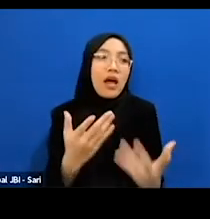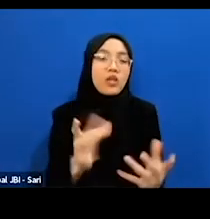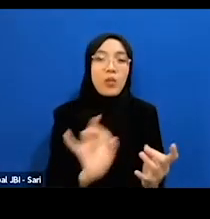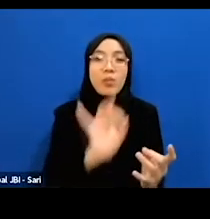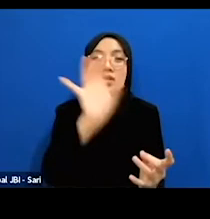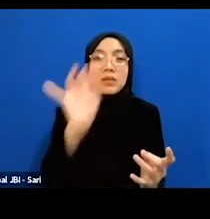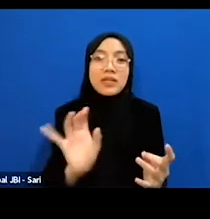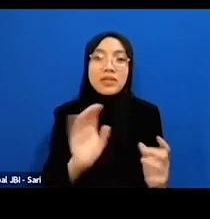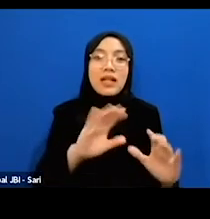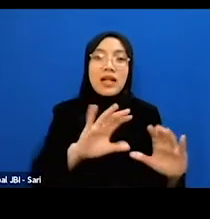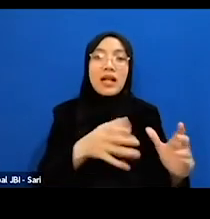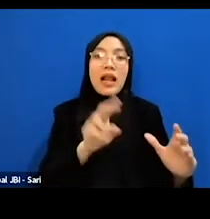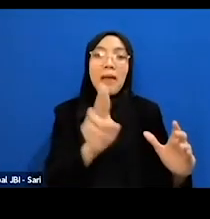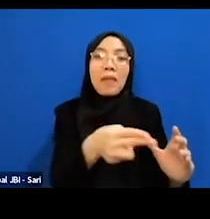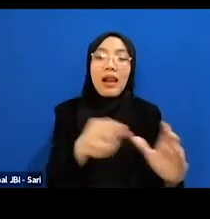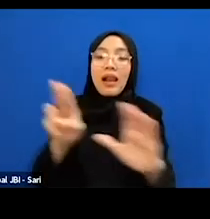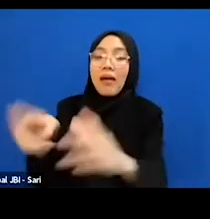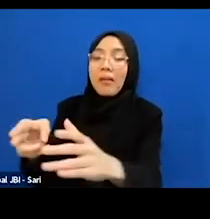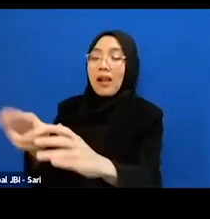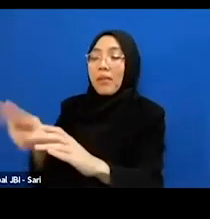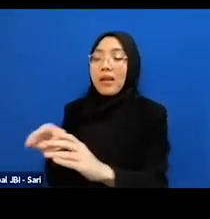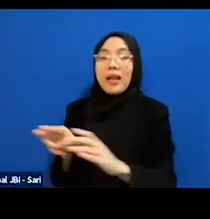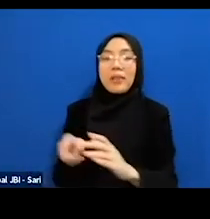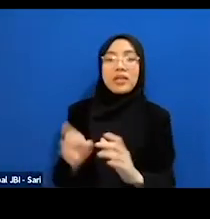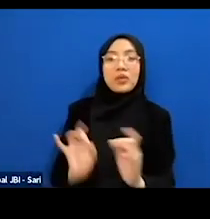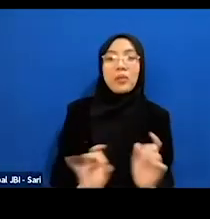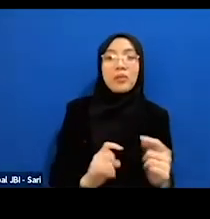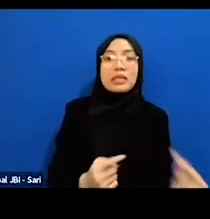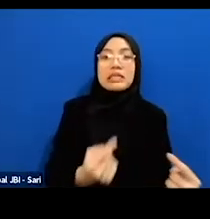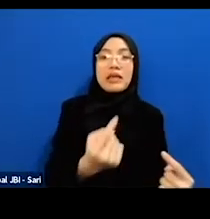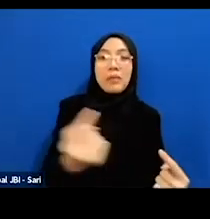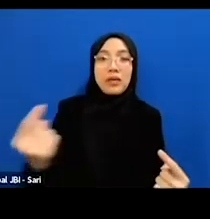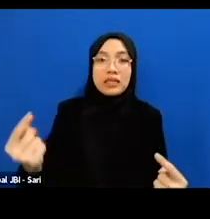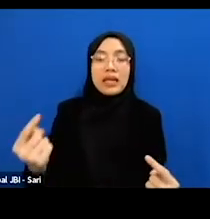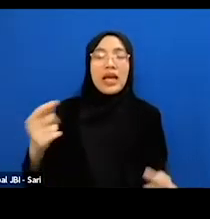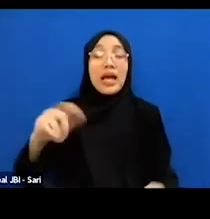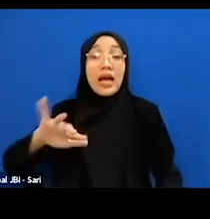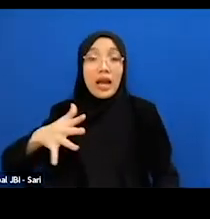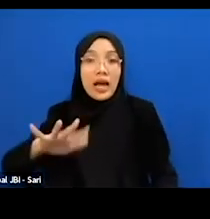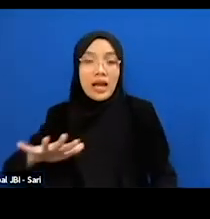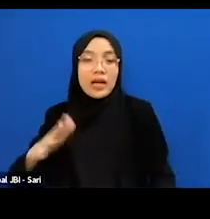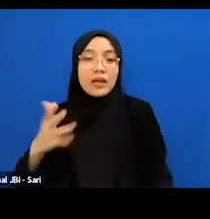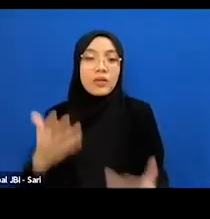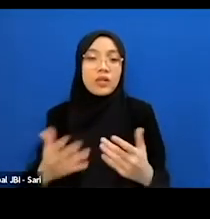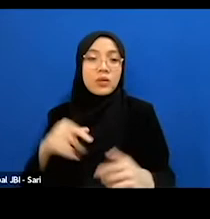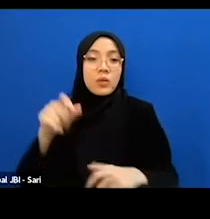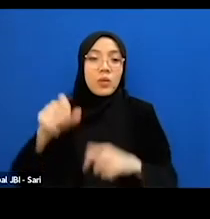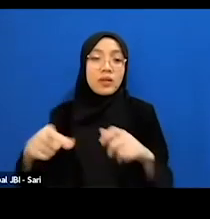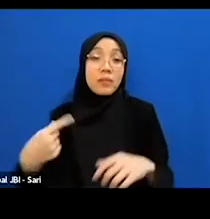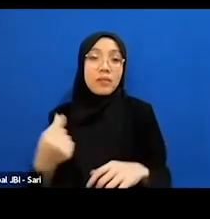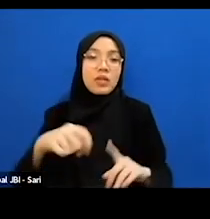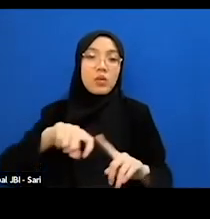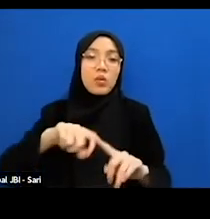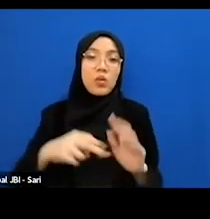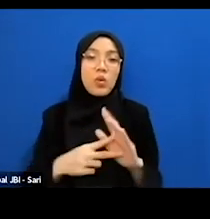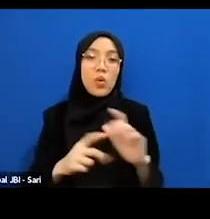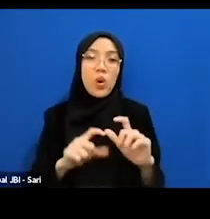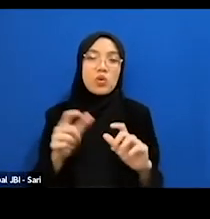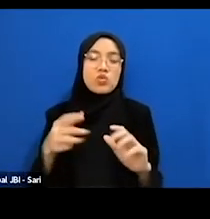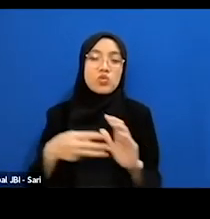nah hal-hal semacam itu yang kadang-kadang oleh tuh konsumen itu